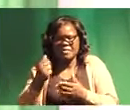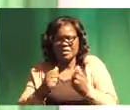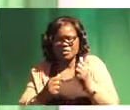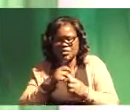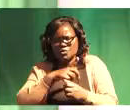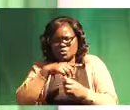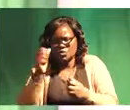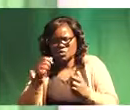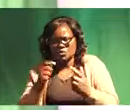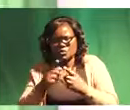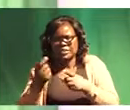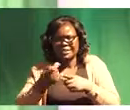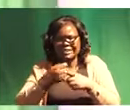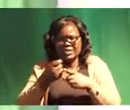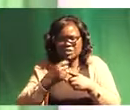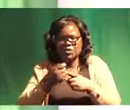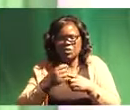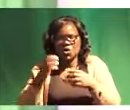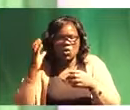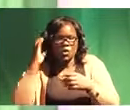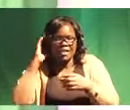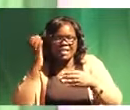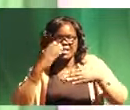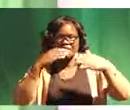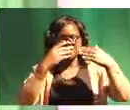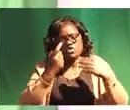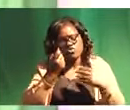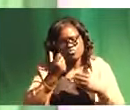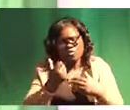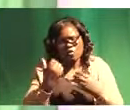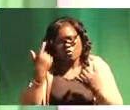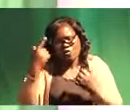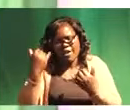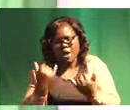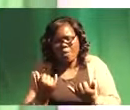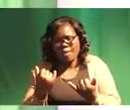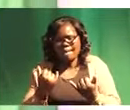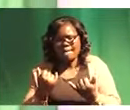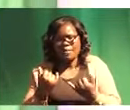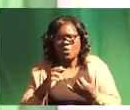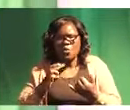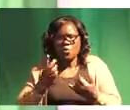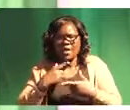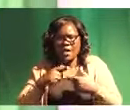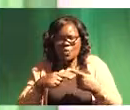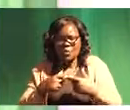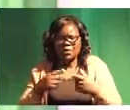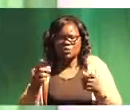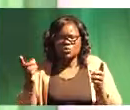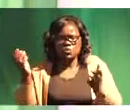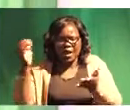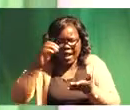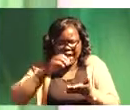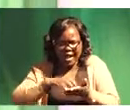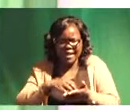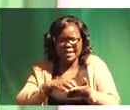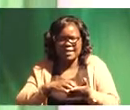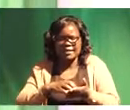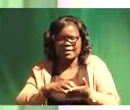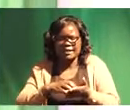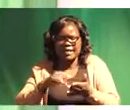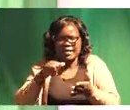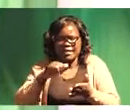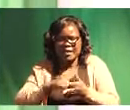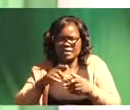inaenda katika technical training college na university ni kidogo kwa sasa. We are going to double the resources that